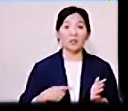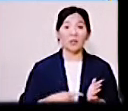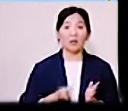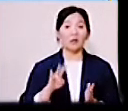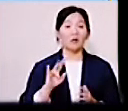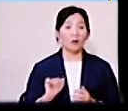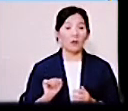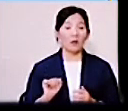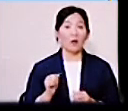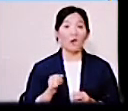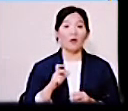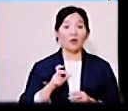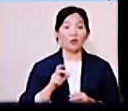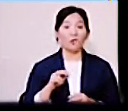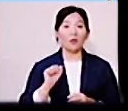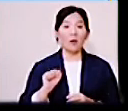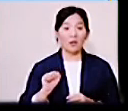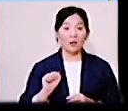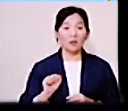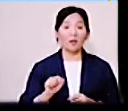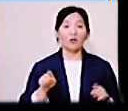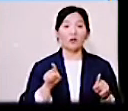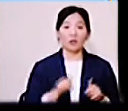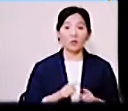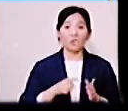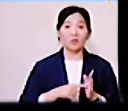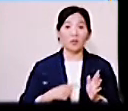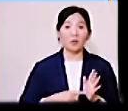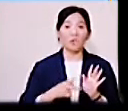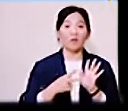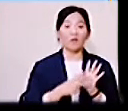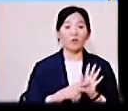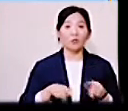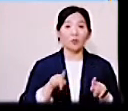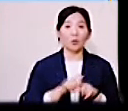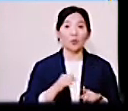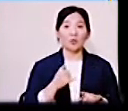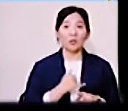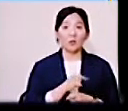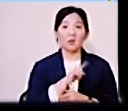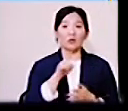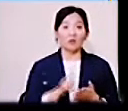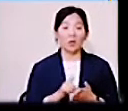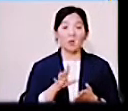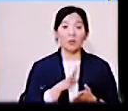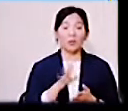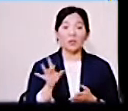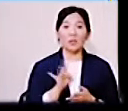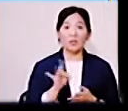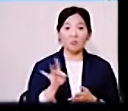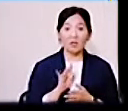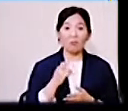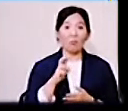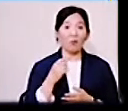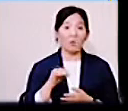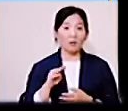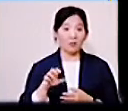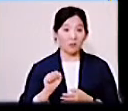на h, i и также поделить на 8, так как у нас должна быть размерность в